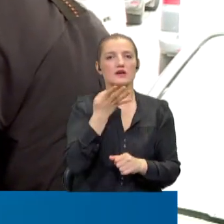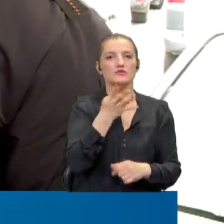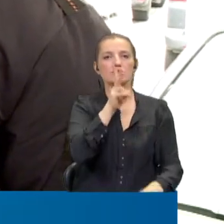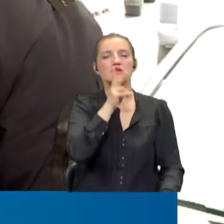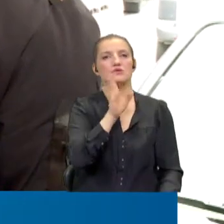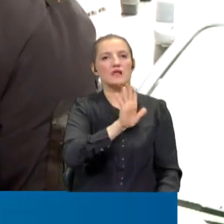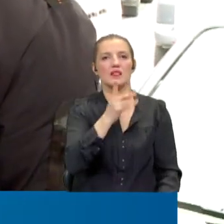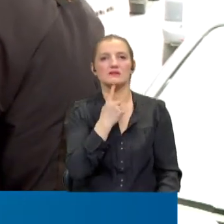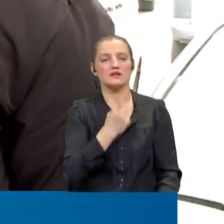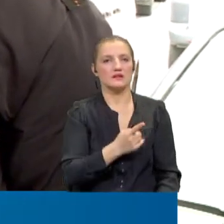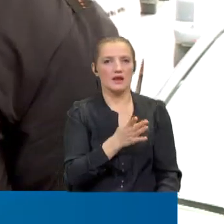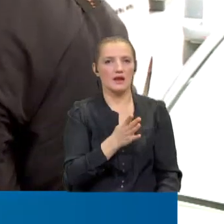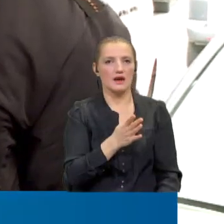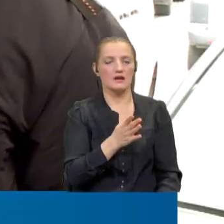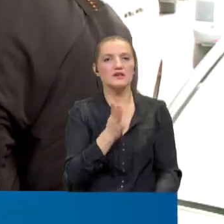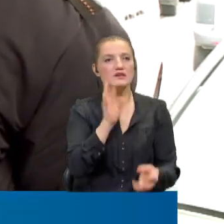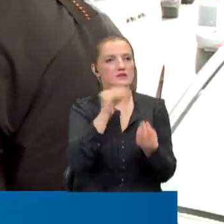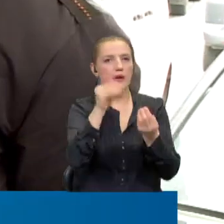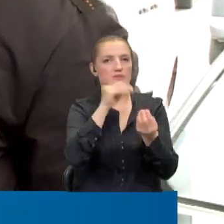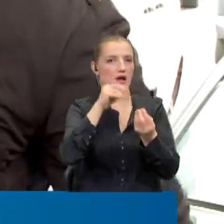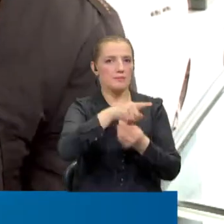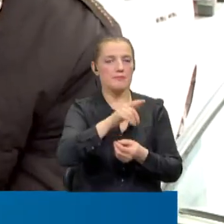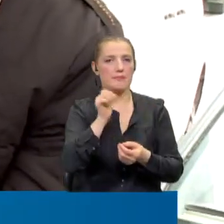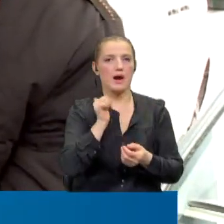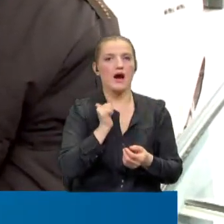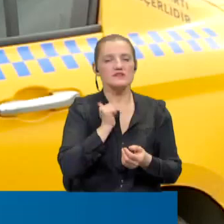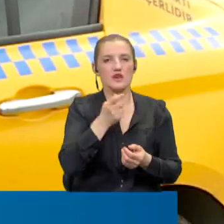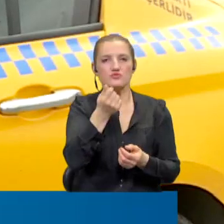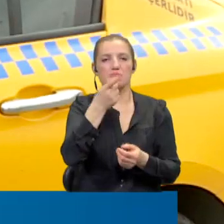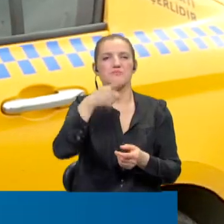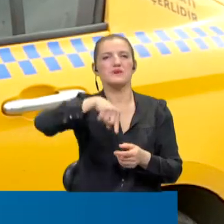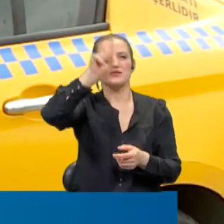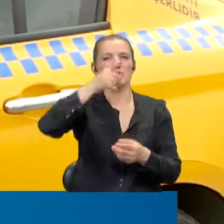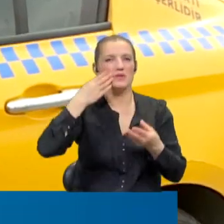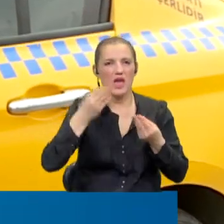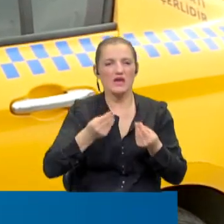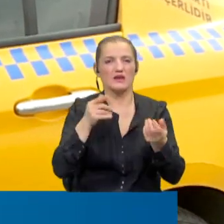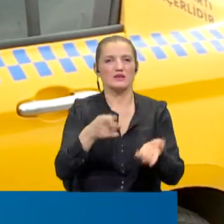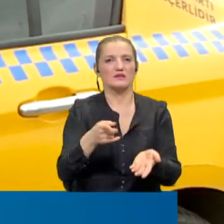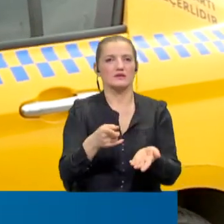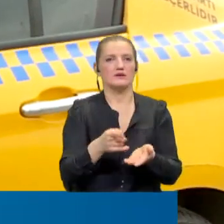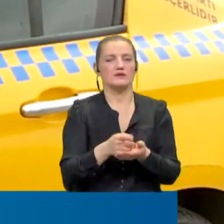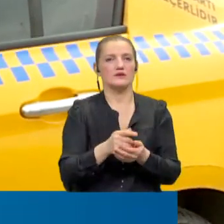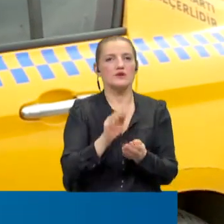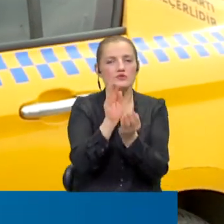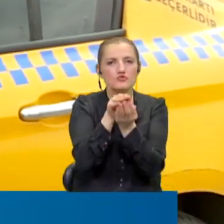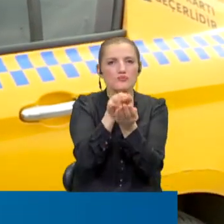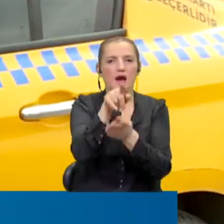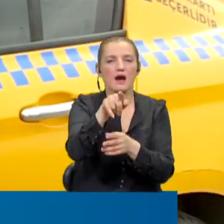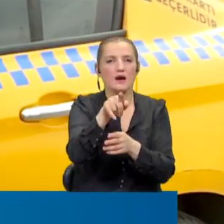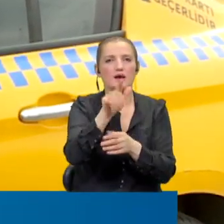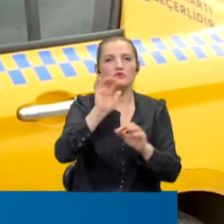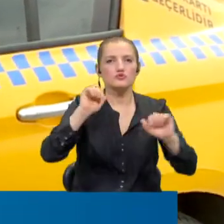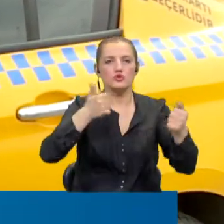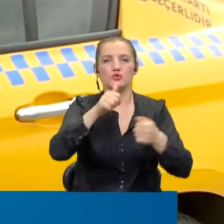4250 dediler ama etki yapılan zamlar askeriyede bir günde etti kurbağayı soğuk suya koyarlar